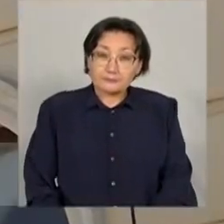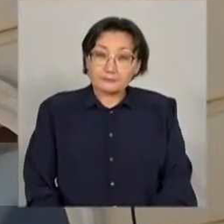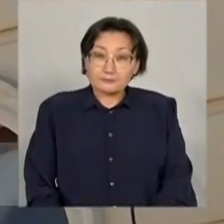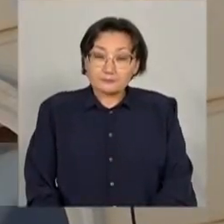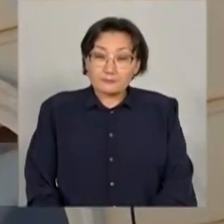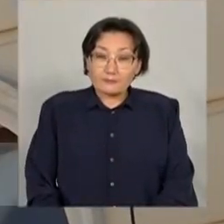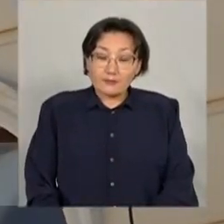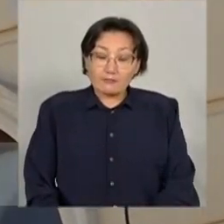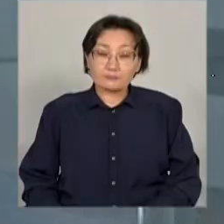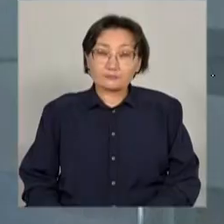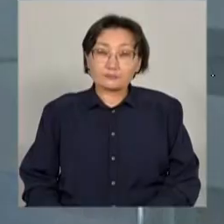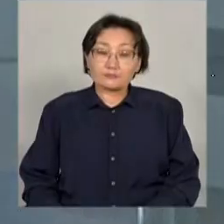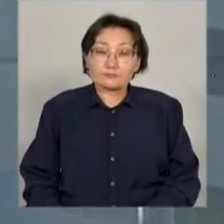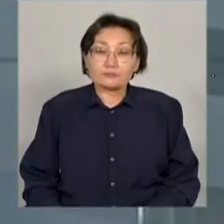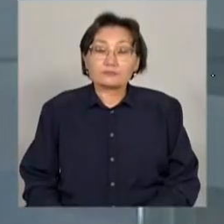Алматы телеарнасы.